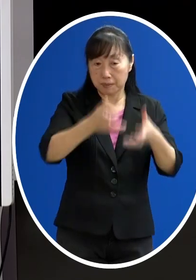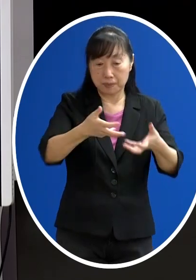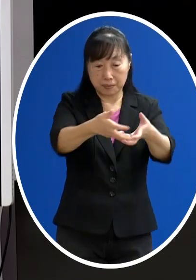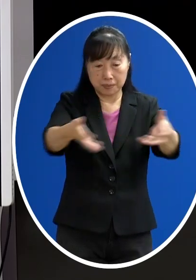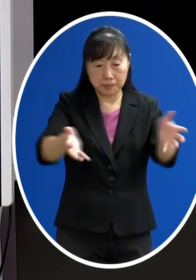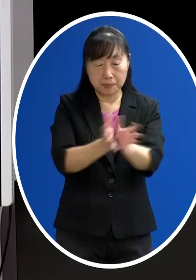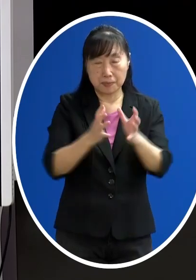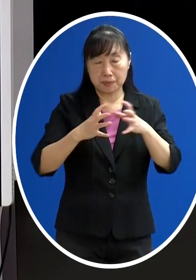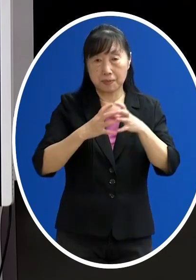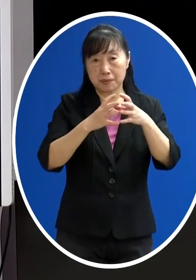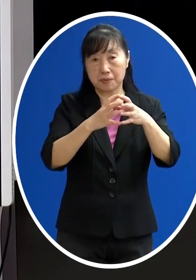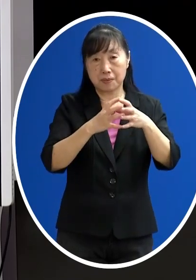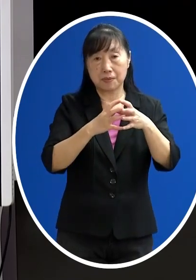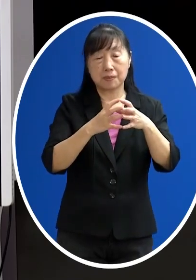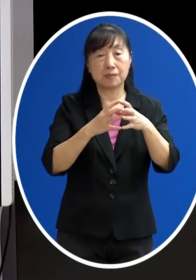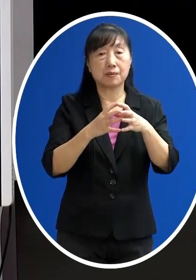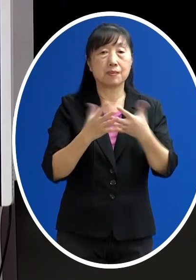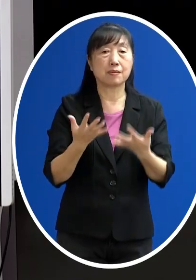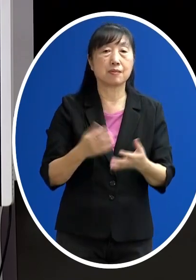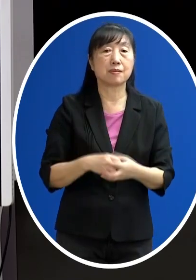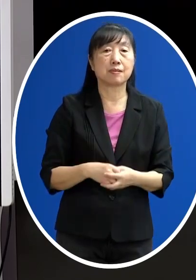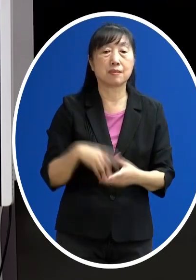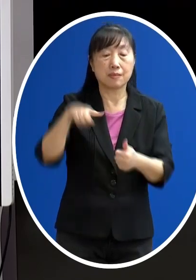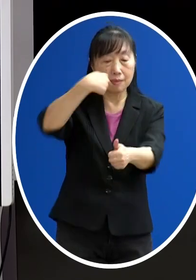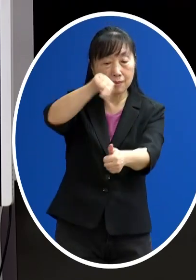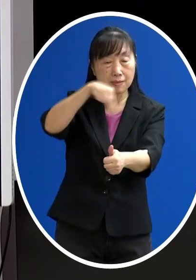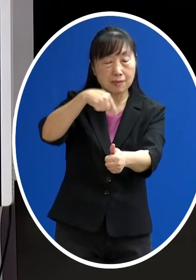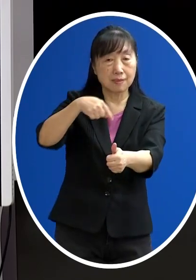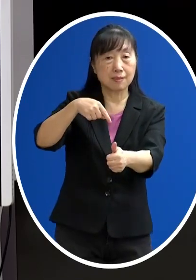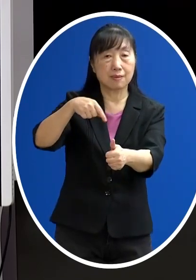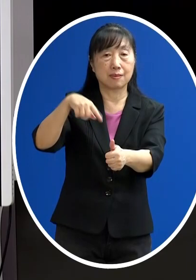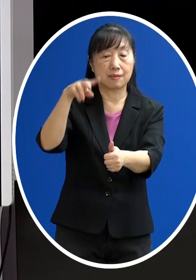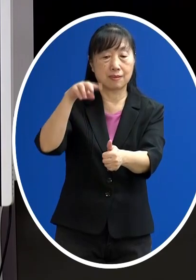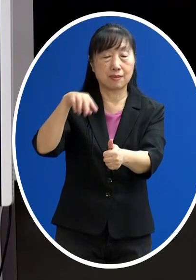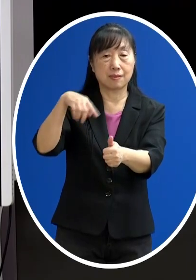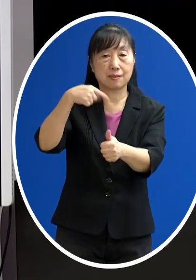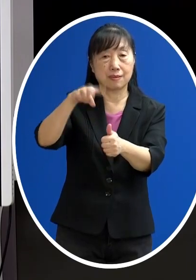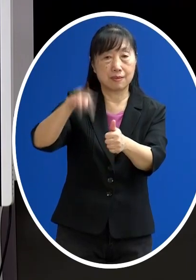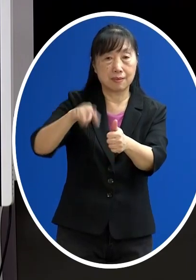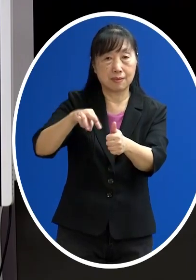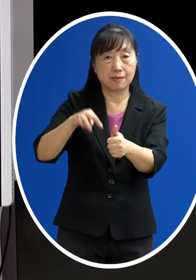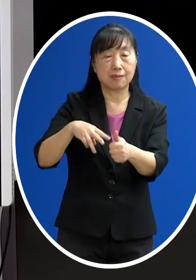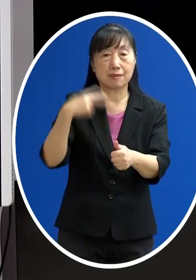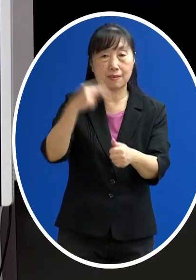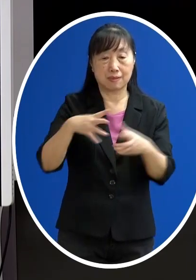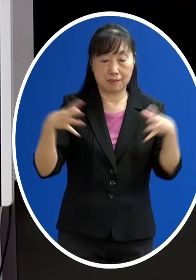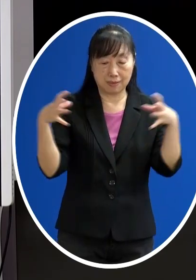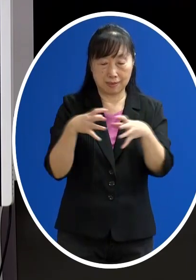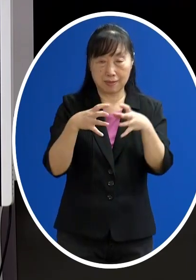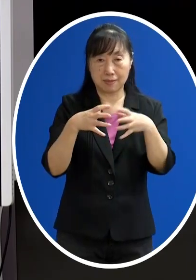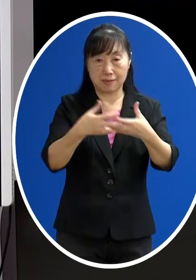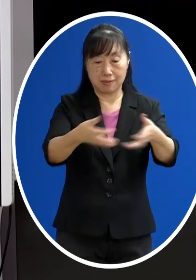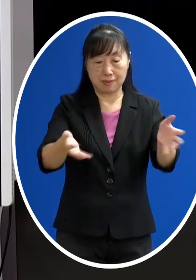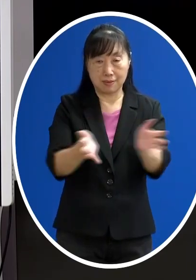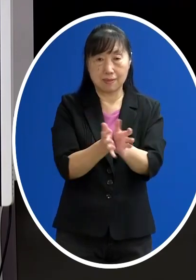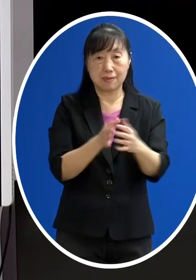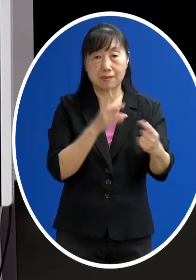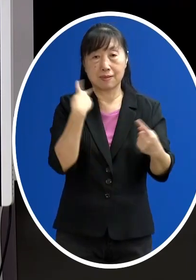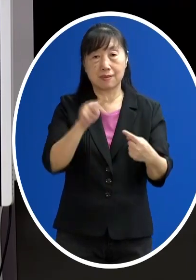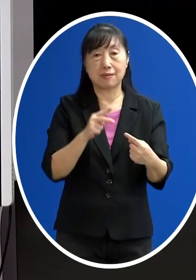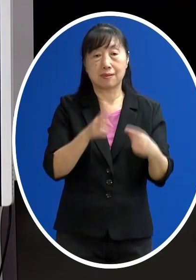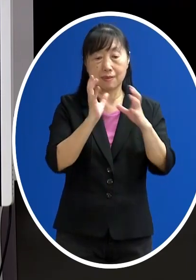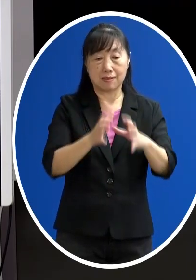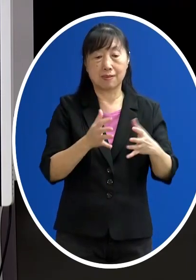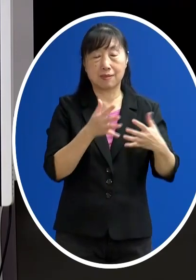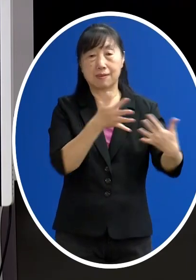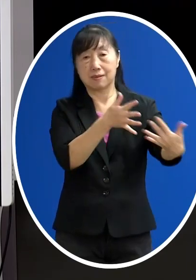队赶快的给他们多一点的教育训练，那另外也就组成了这样的一个咨询的网络，